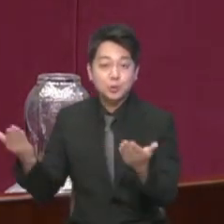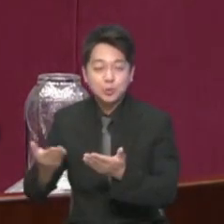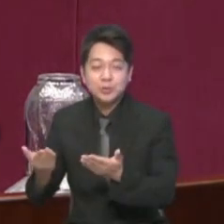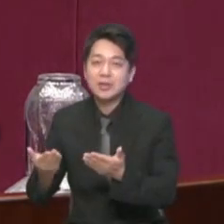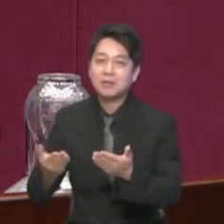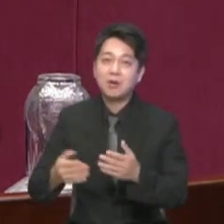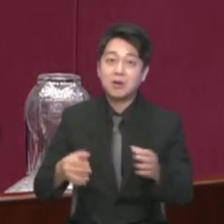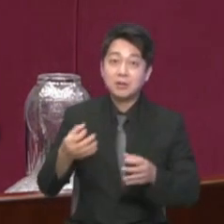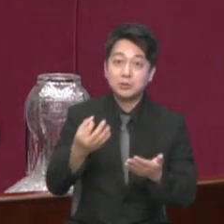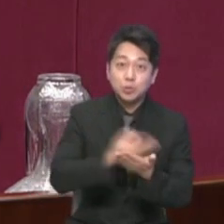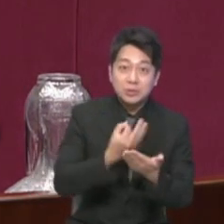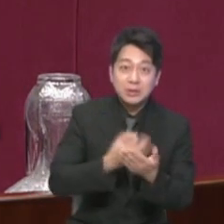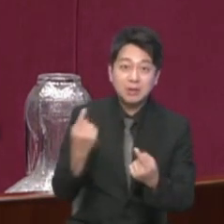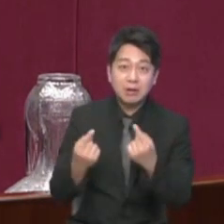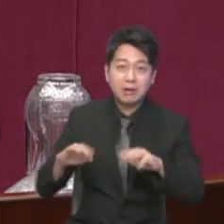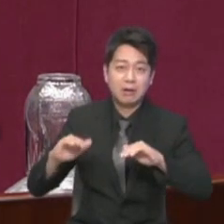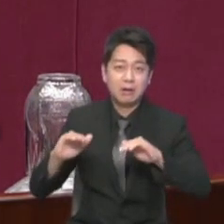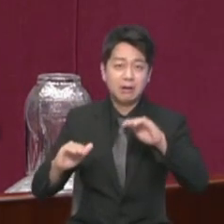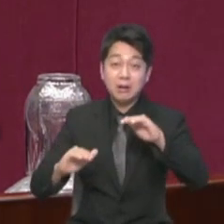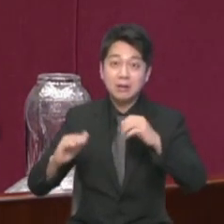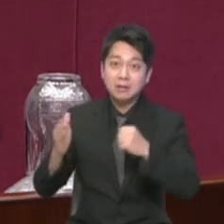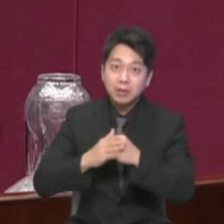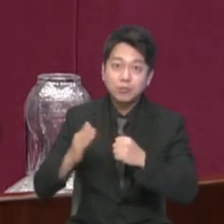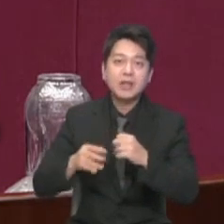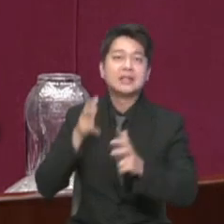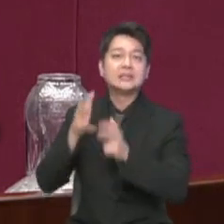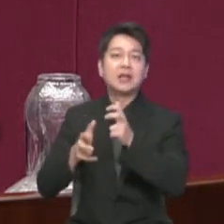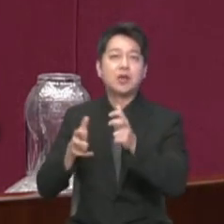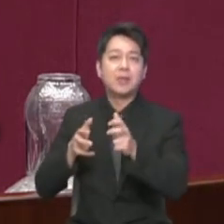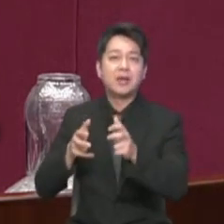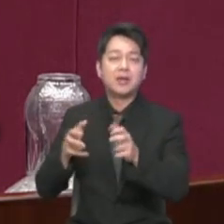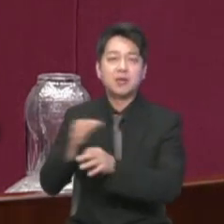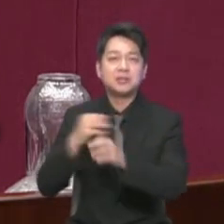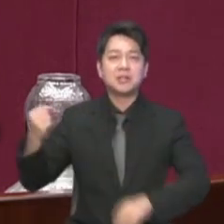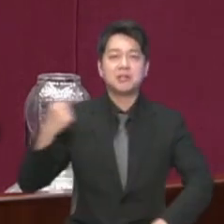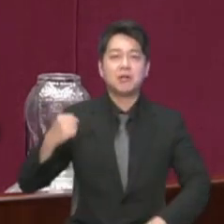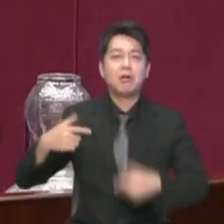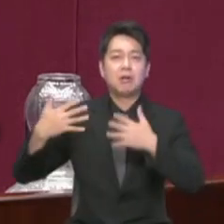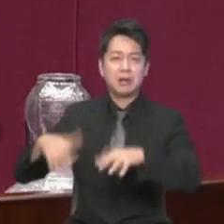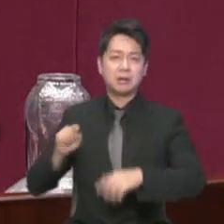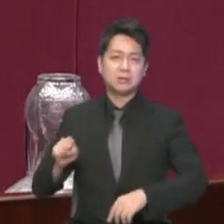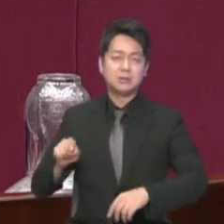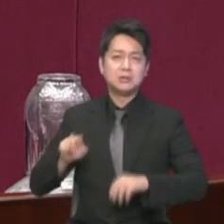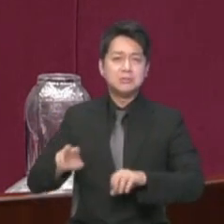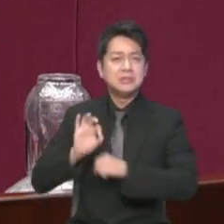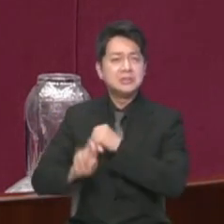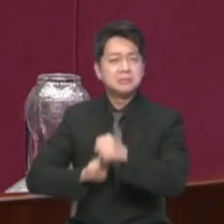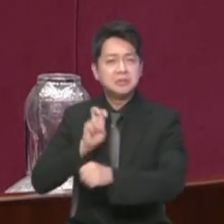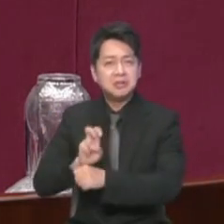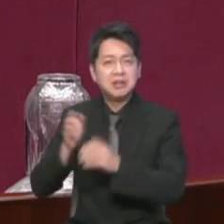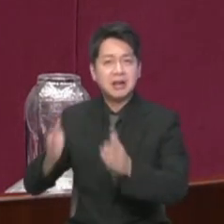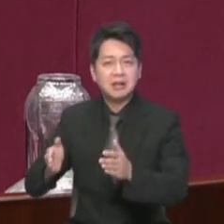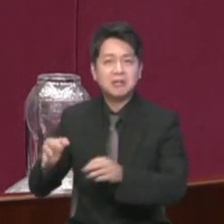넘어서면서 산업 경쟁력이 급속히 약화되었고 잃어버린 20년의 장기 침체에 빠졌습니다. 우리는